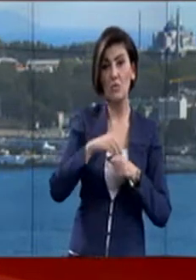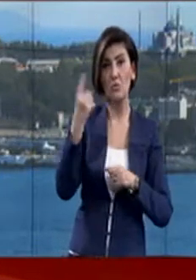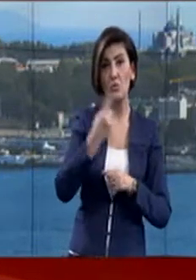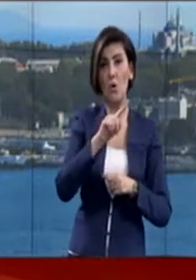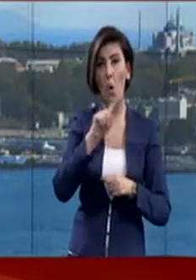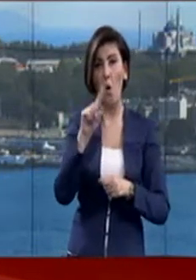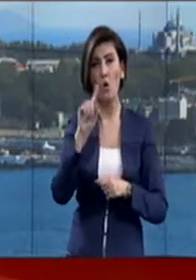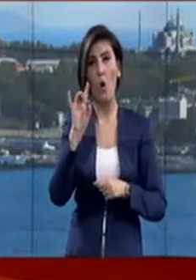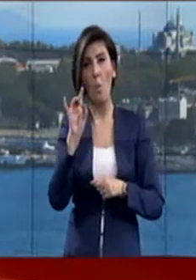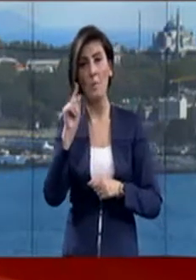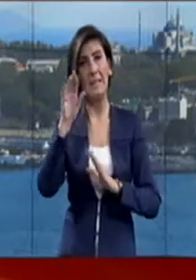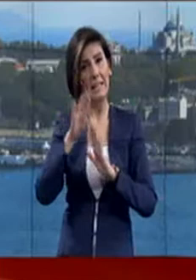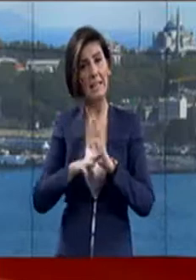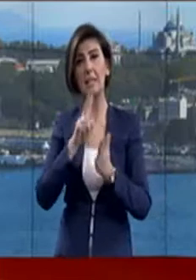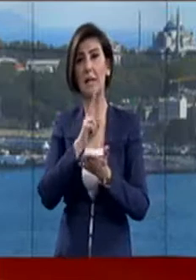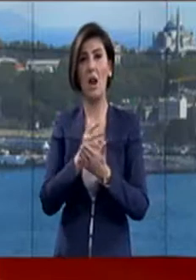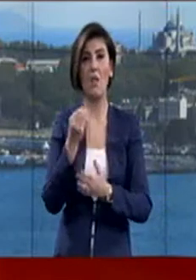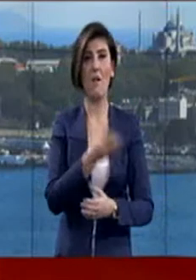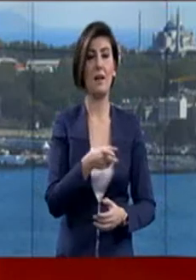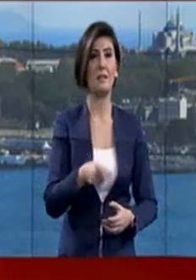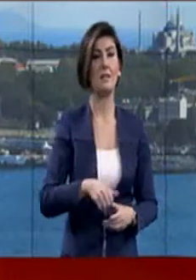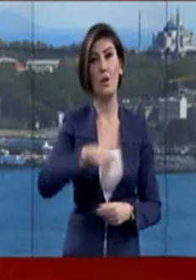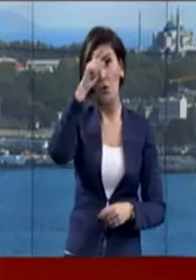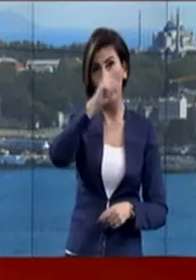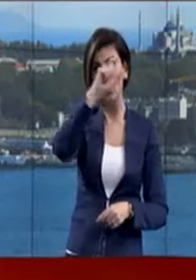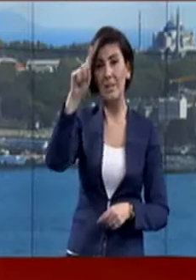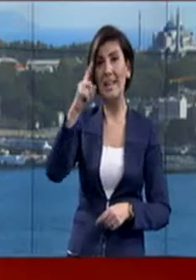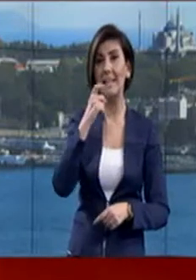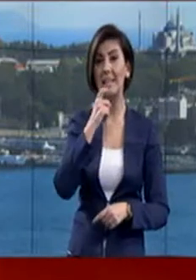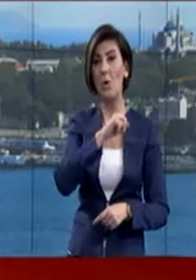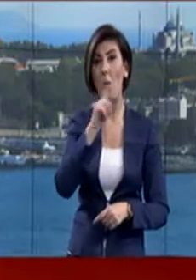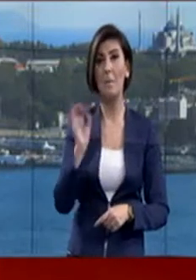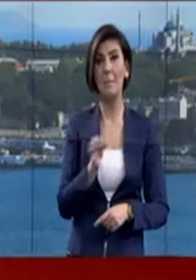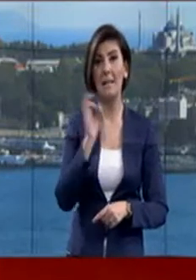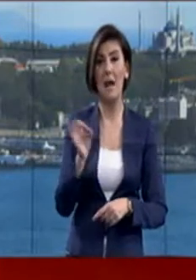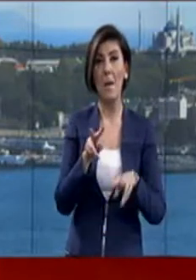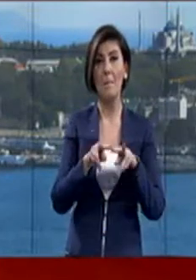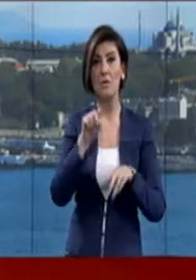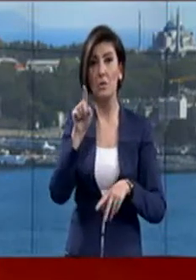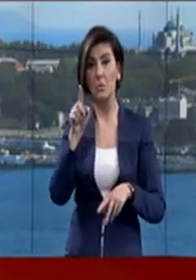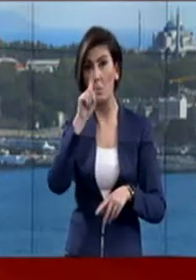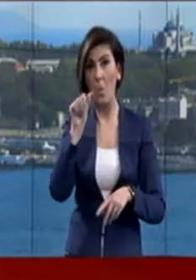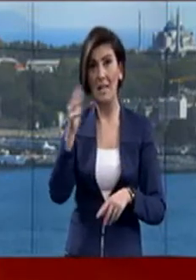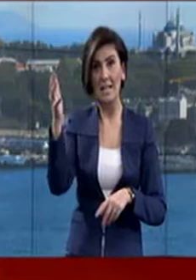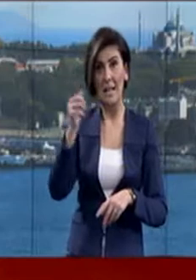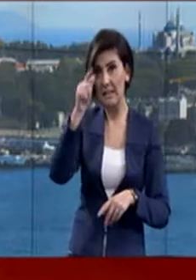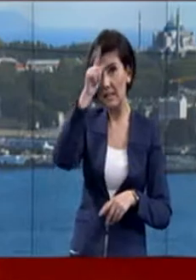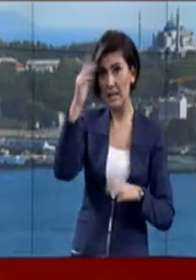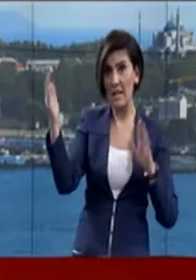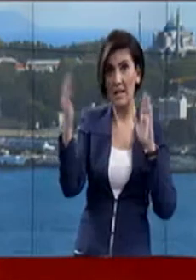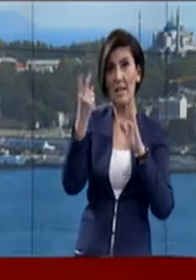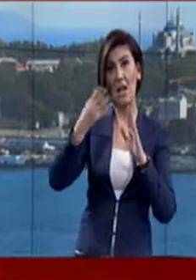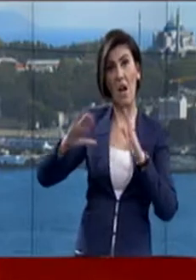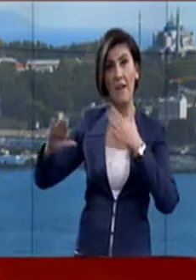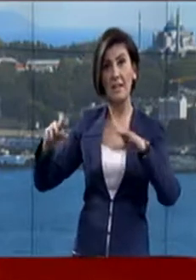%10 ila 15'lik bir indirime karar verdi. Türkiye, yılda 10 milyar metreküp doğalgaz aldığı İran'a karşı iki ayrı